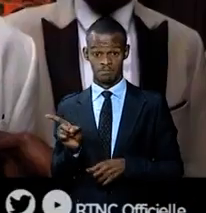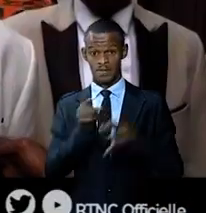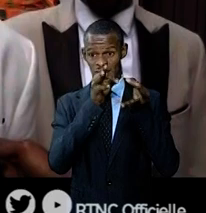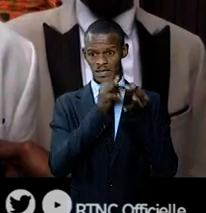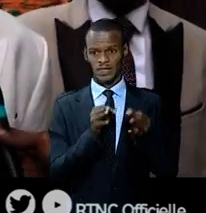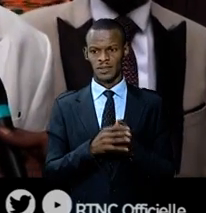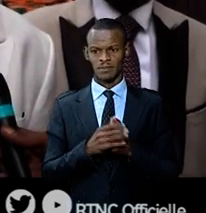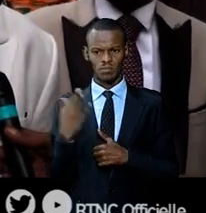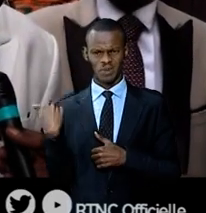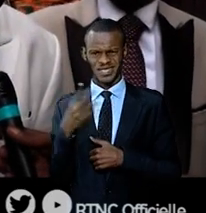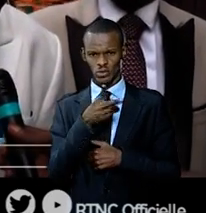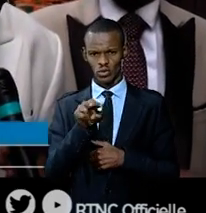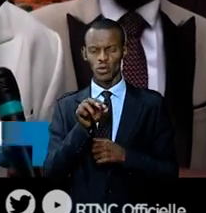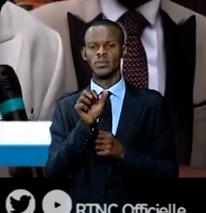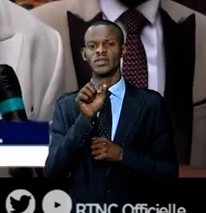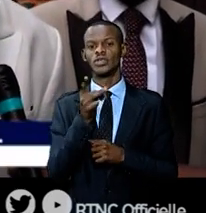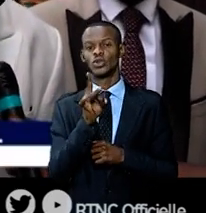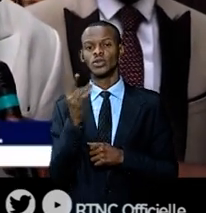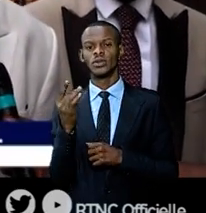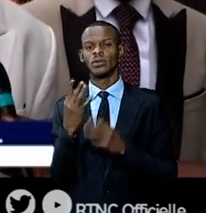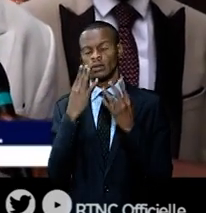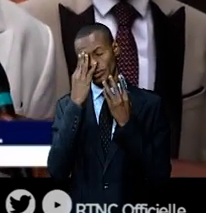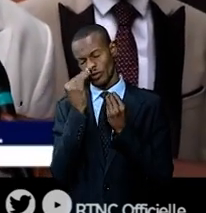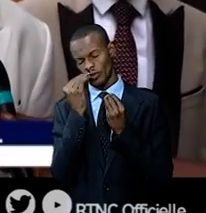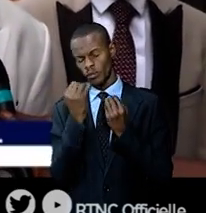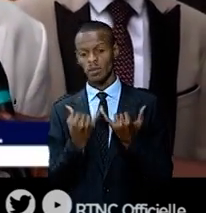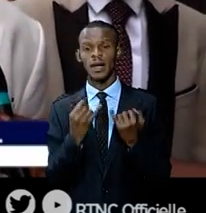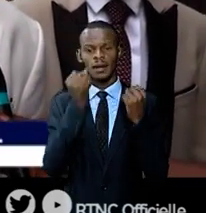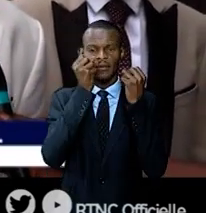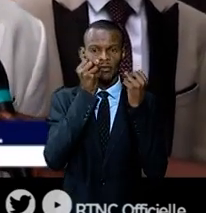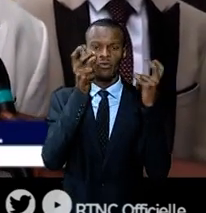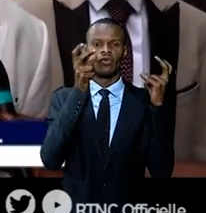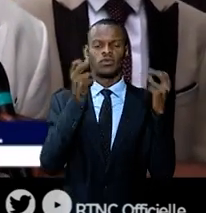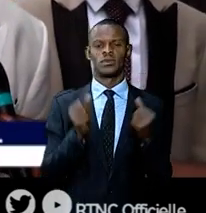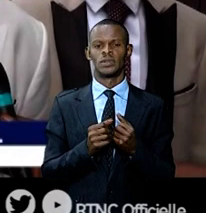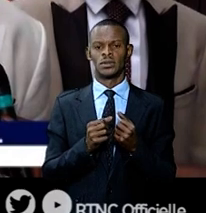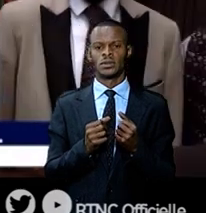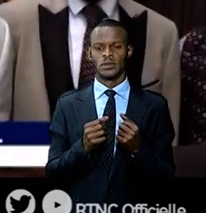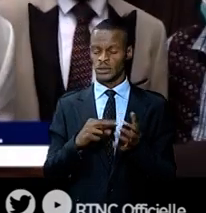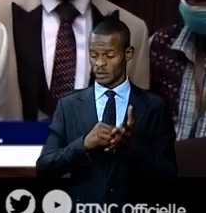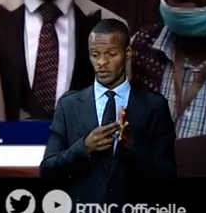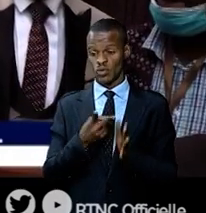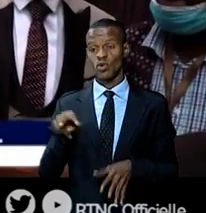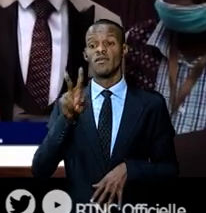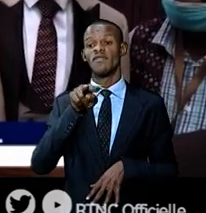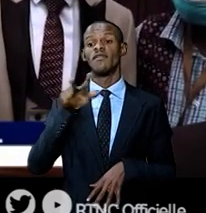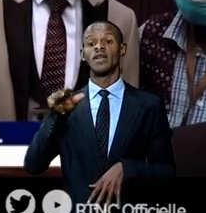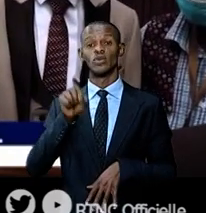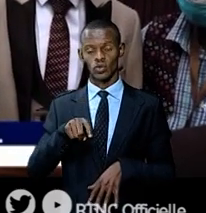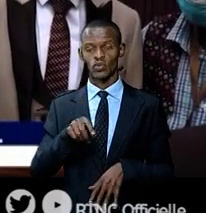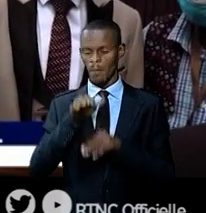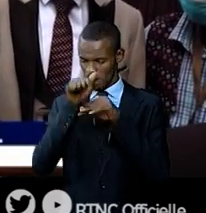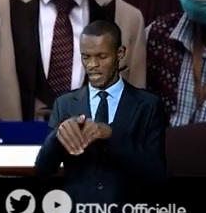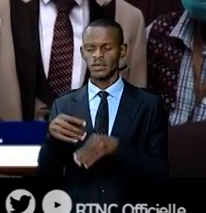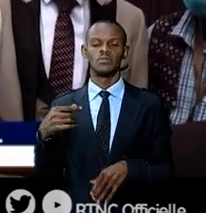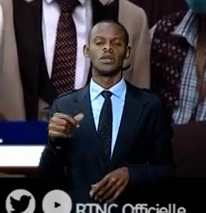en 2018. Moi-même et les membres, nous disons non, nous devons y être absolument, qu'il pleuve ou qu'il neige. Pas d'acteurs d'un côté, parce